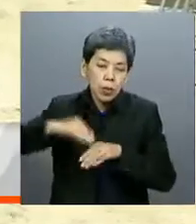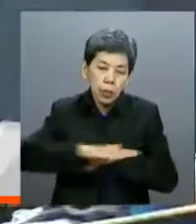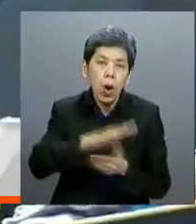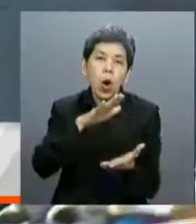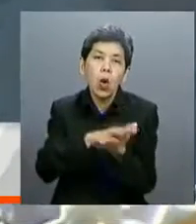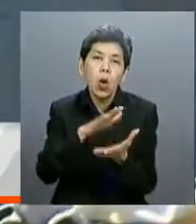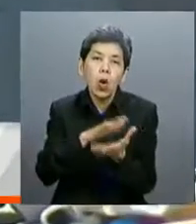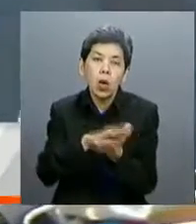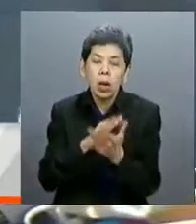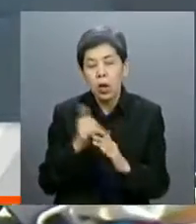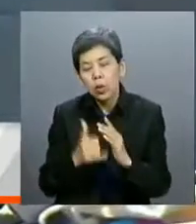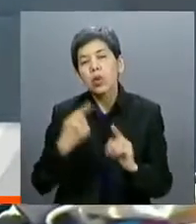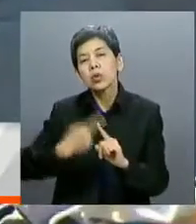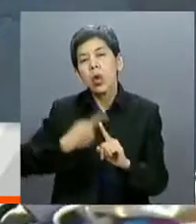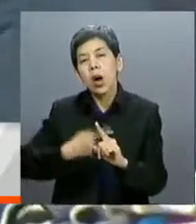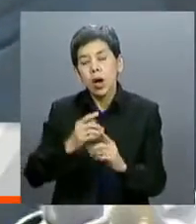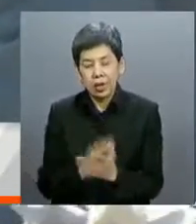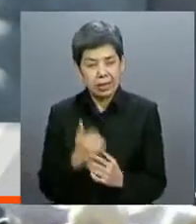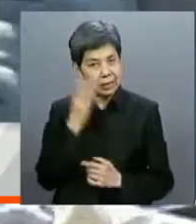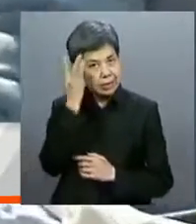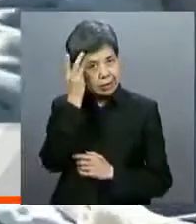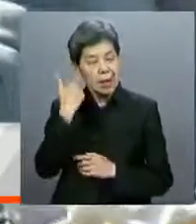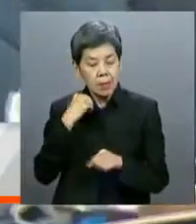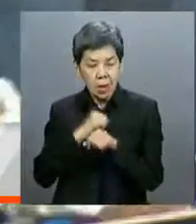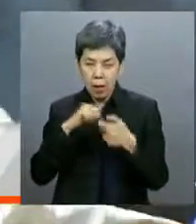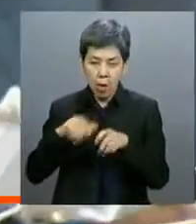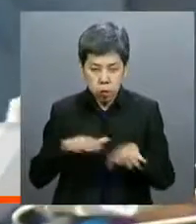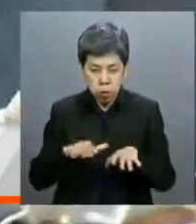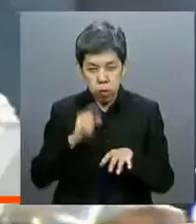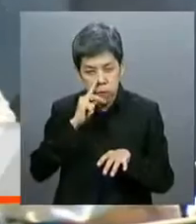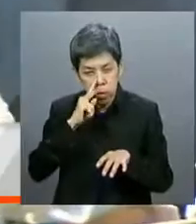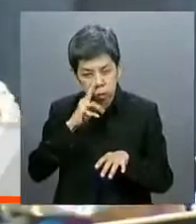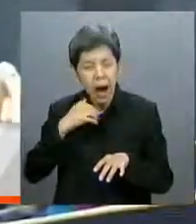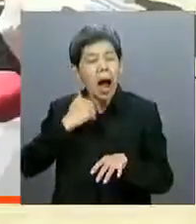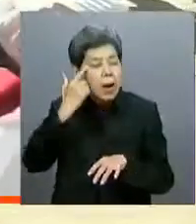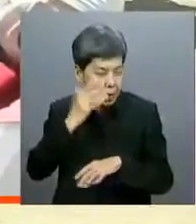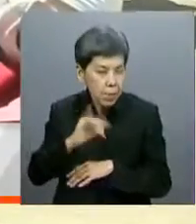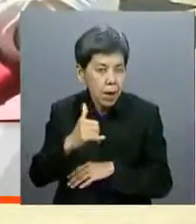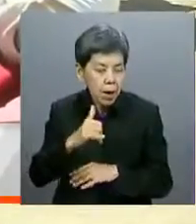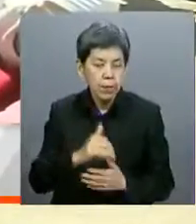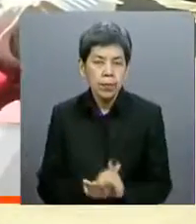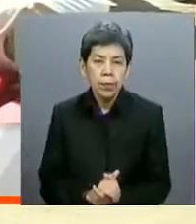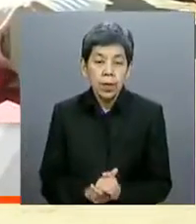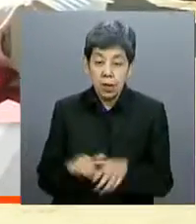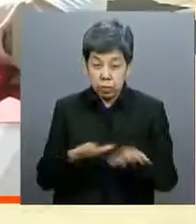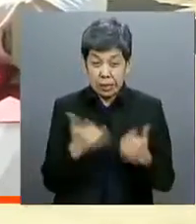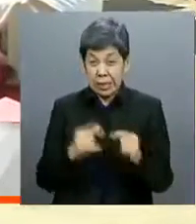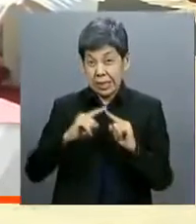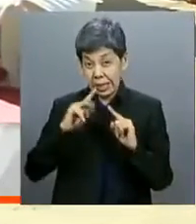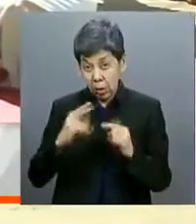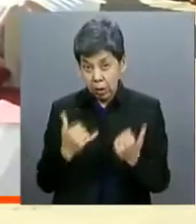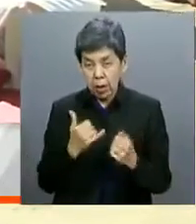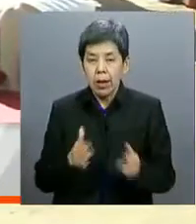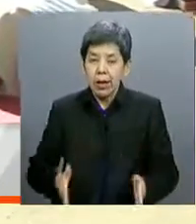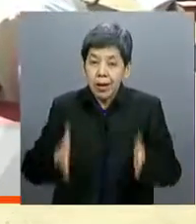เรียนและศูนย์พักพิงชั่วคราวเพราะเกว่าจะเกิดแผ่นดินไหวหรือ Afterช็อขึ้นอีกค่ะแผ่นดินไหวครั้งที่ 2ทำให้